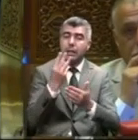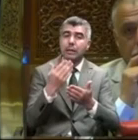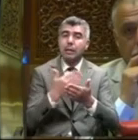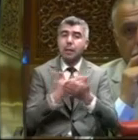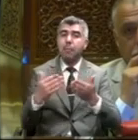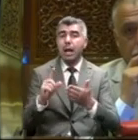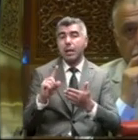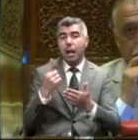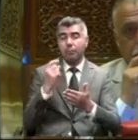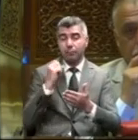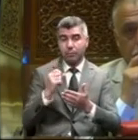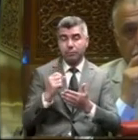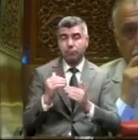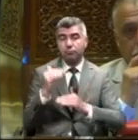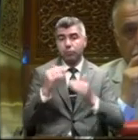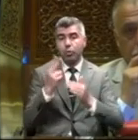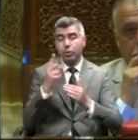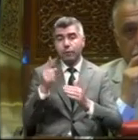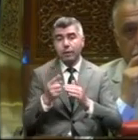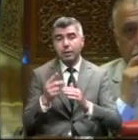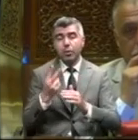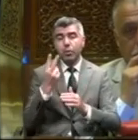سنتيم وهو يمثل حوالي